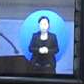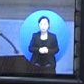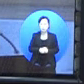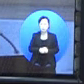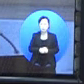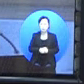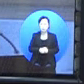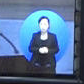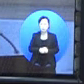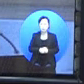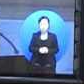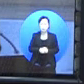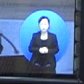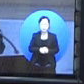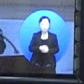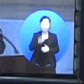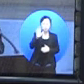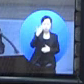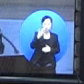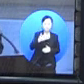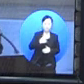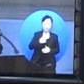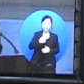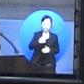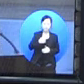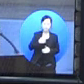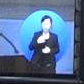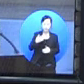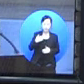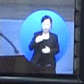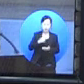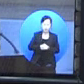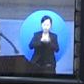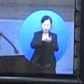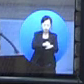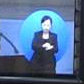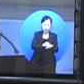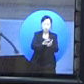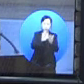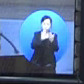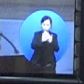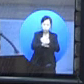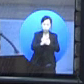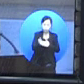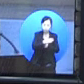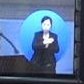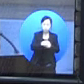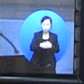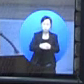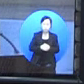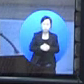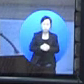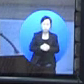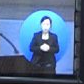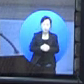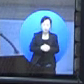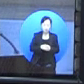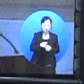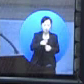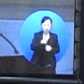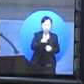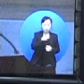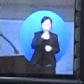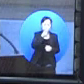지금부터는 같이 걸어가겠습니다. 역지사지의 심정으로 살피겠습니다. 혹시